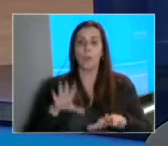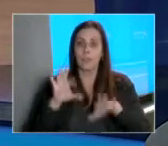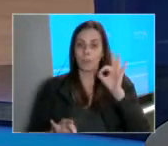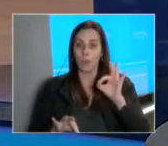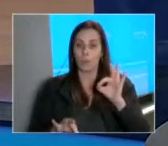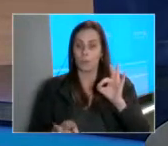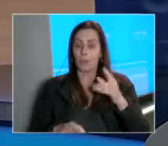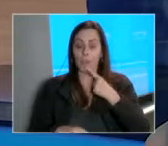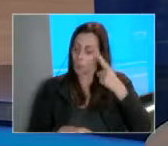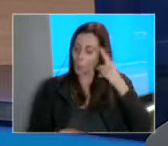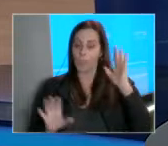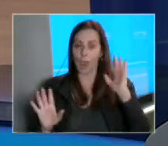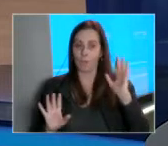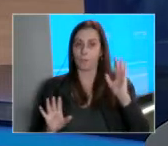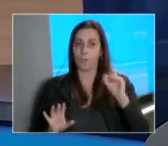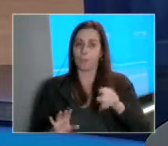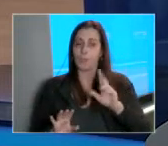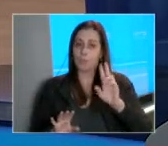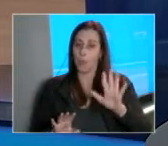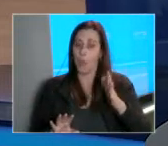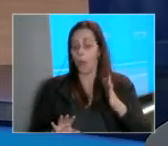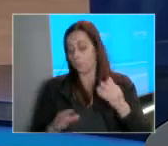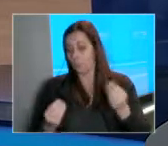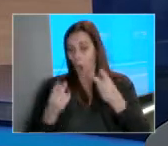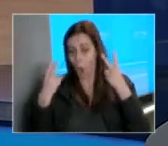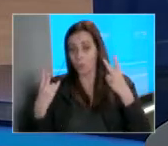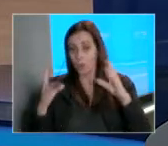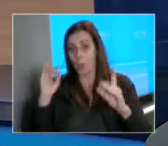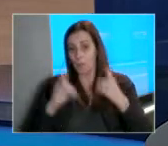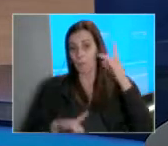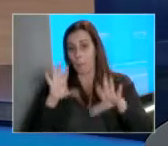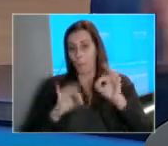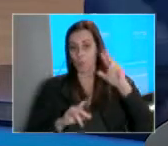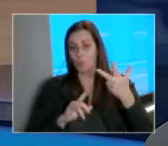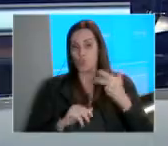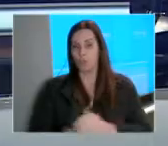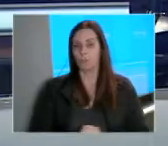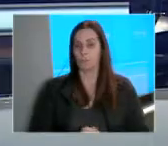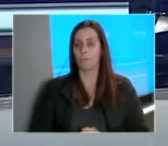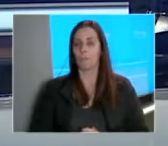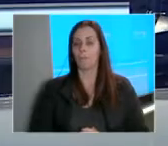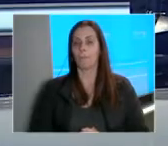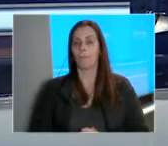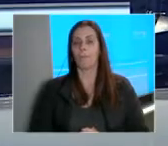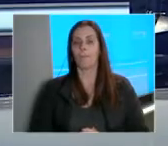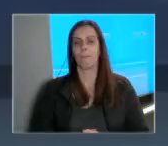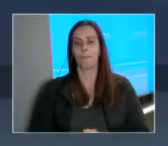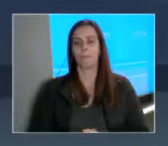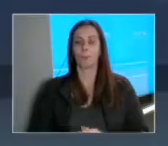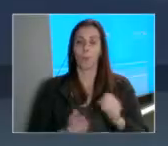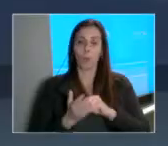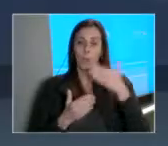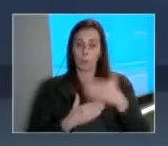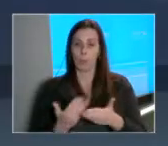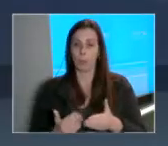תצביעו, תיקחו עמדה, קחו צד, וזה יכול להיות מפתח מאוד גדול למה שיקרה בבחירות הבאות. אני, תם ולא